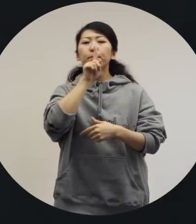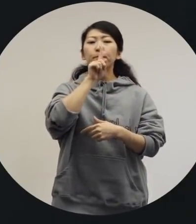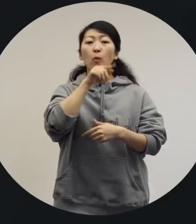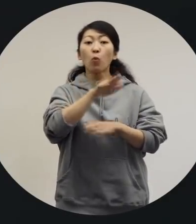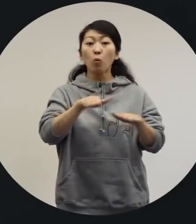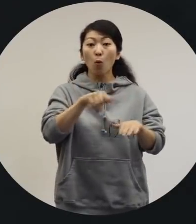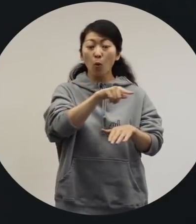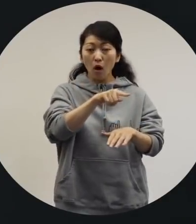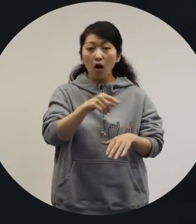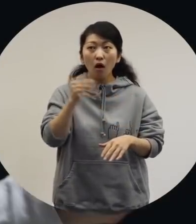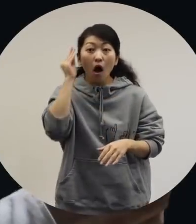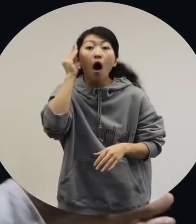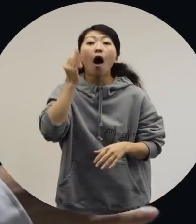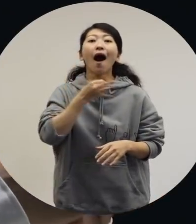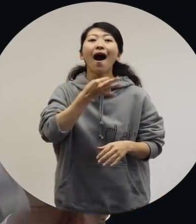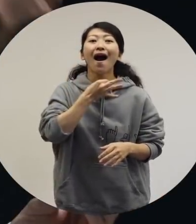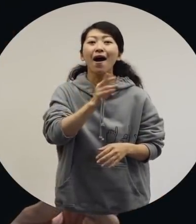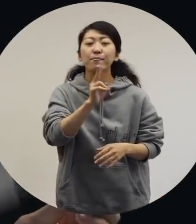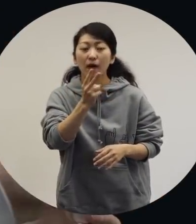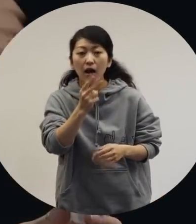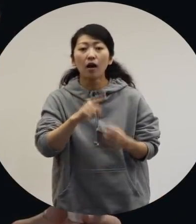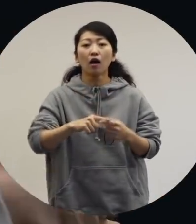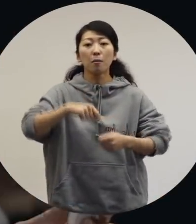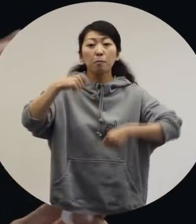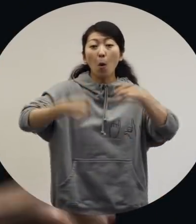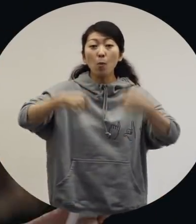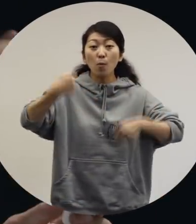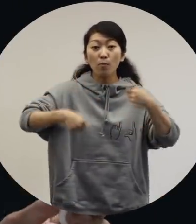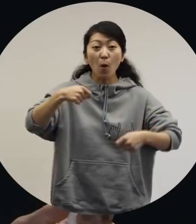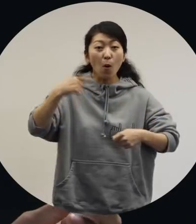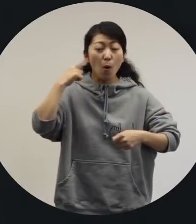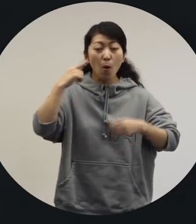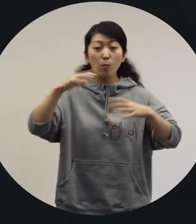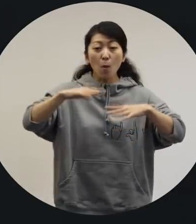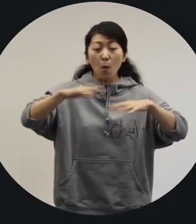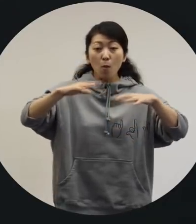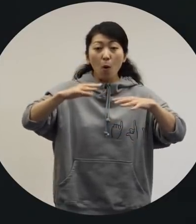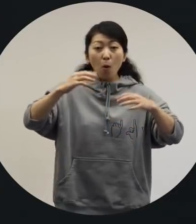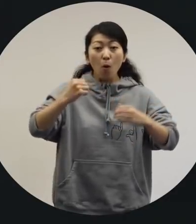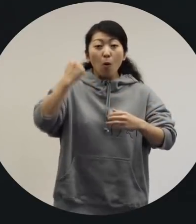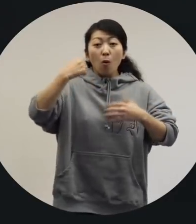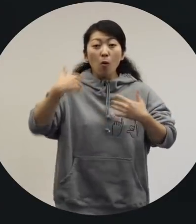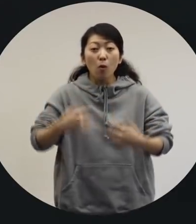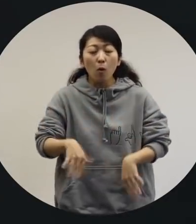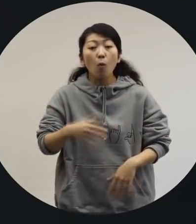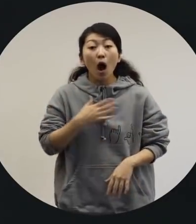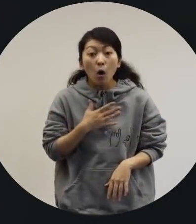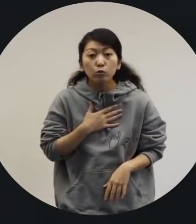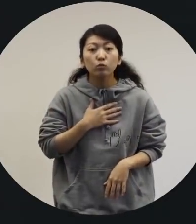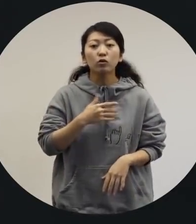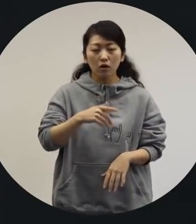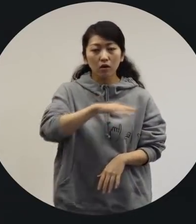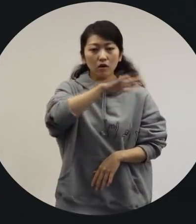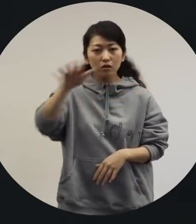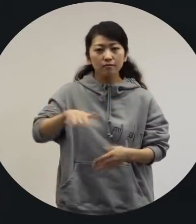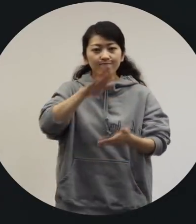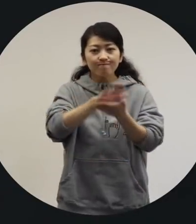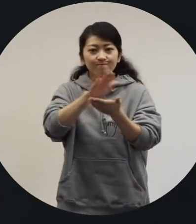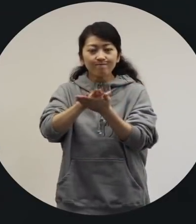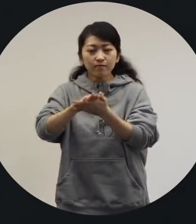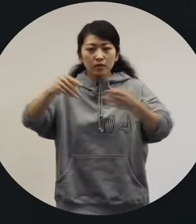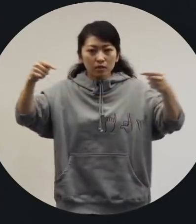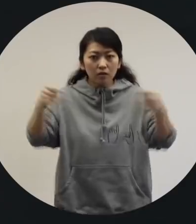どもがですね、声を出すようになったとか、みんなでこう太鼓を叩いたりするときに強弱が分かるようになったとか、みんなでリズムを合